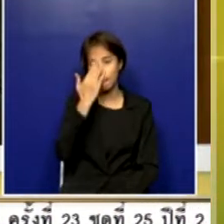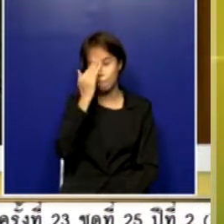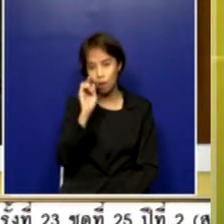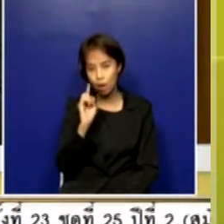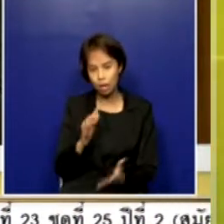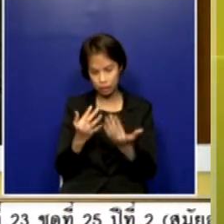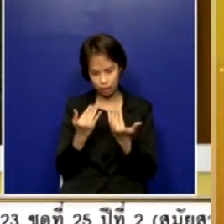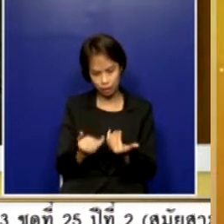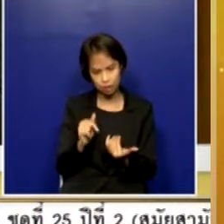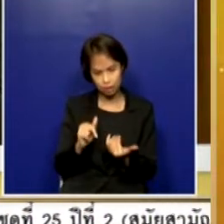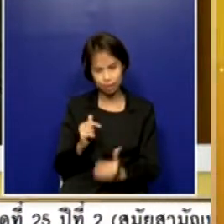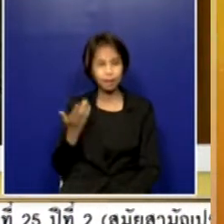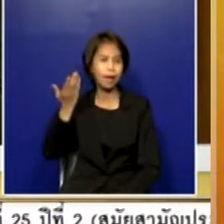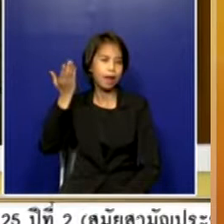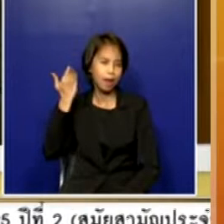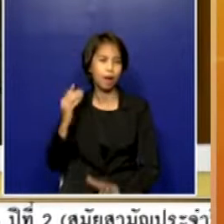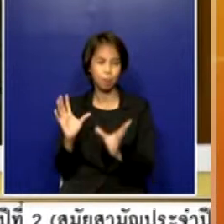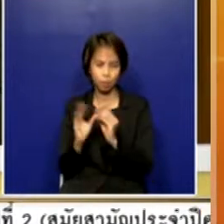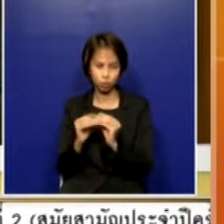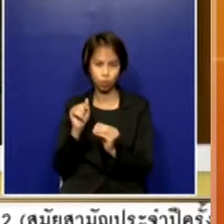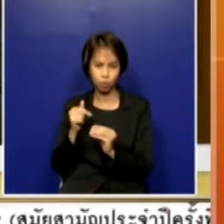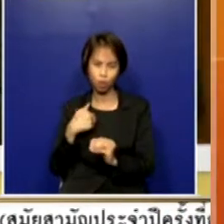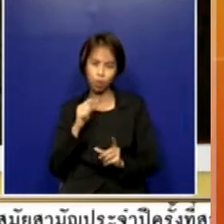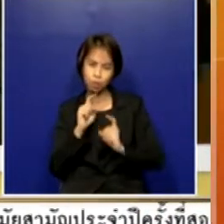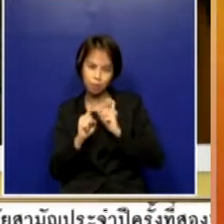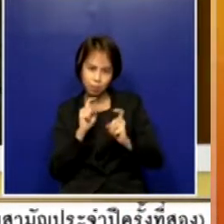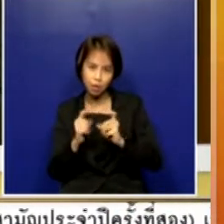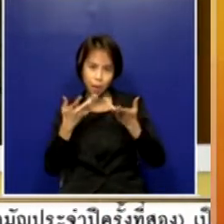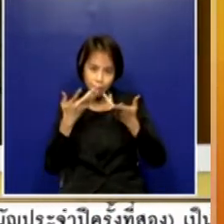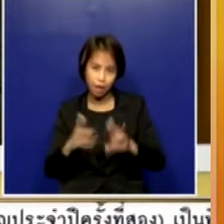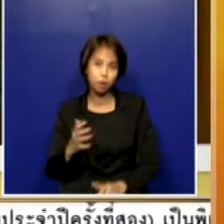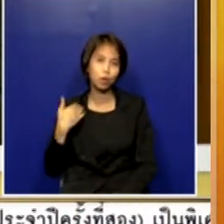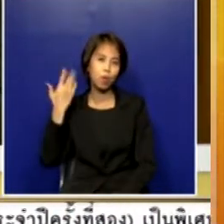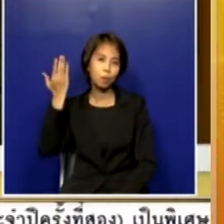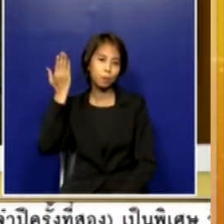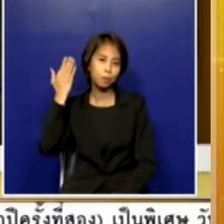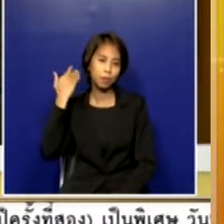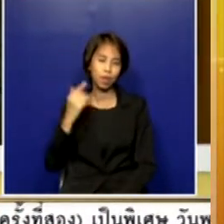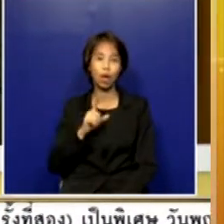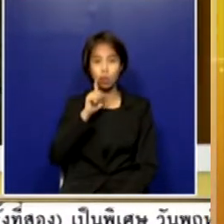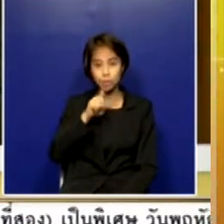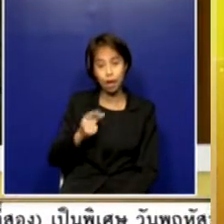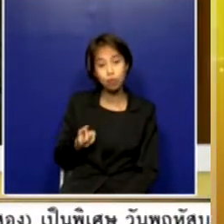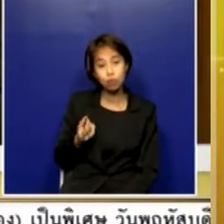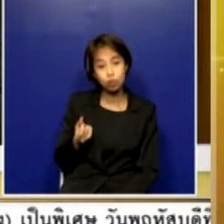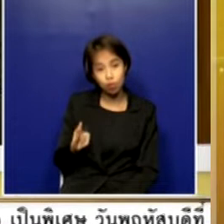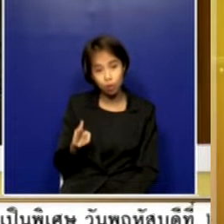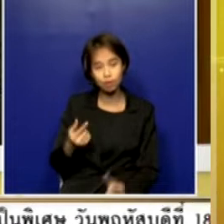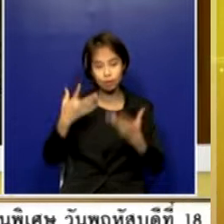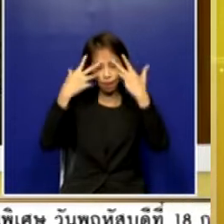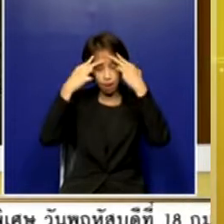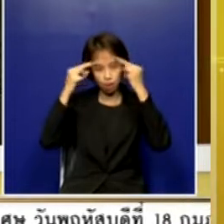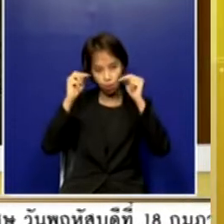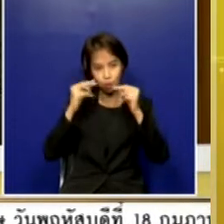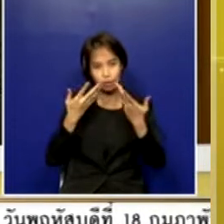เพียงแค่ผู้บุรุษไปรษณีย์เชื่อมระหว่างองค์กรกับรัฐมนตรีกับส่วนอื่นๆกับครมเท่านั้นตัวเองไม่ได้เข้าไปเกี่ยวข้องนะครับ